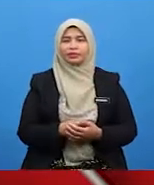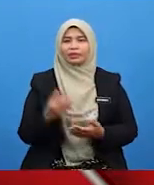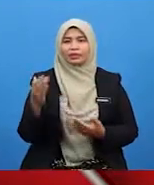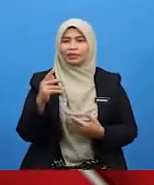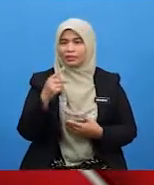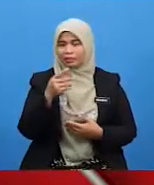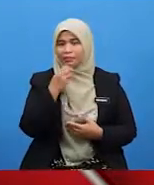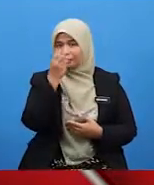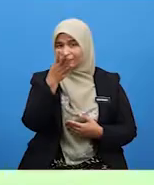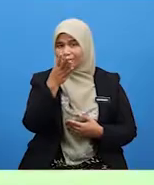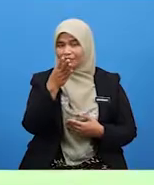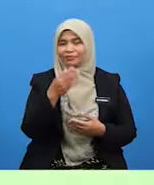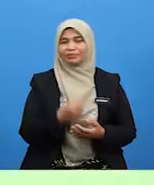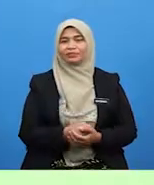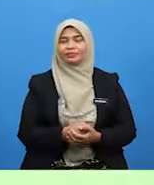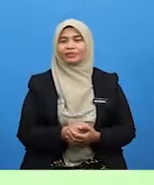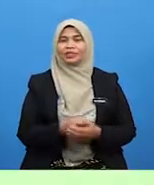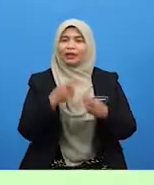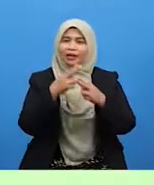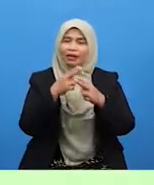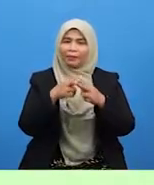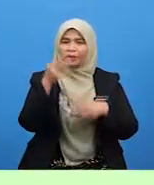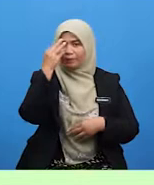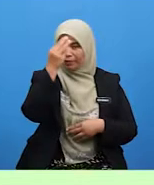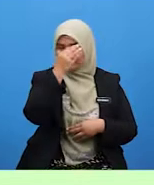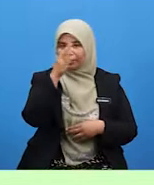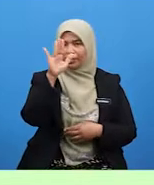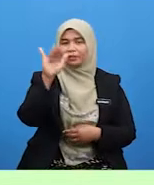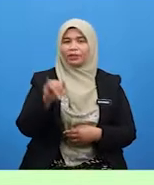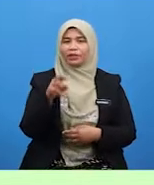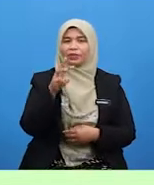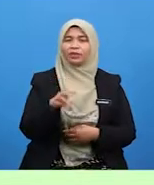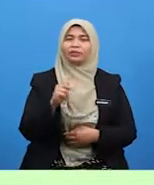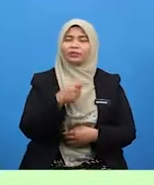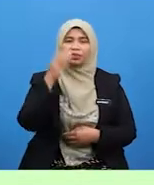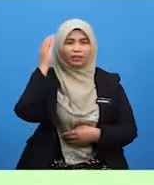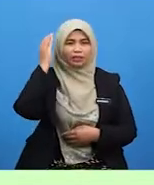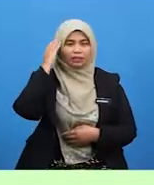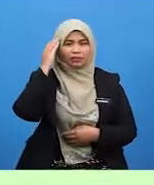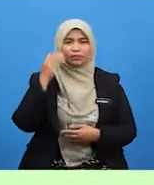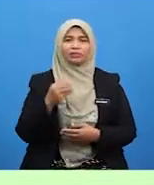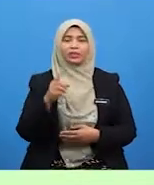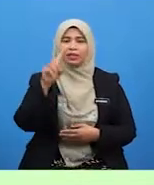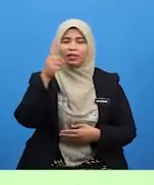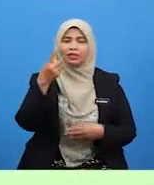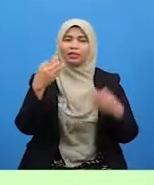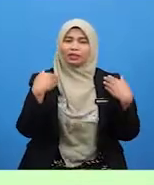sebut bersama-sama Ustaz nama malaikat yang wajib kita ketahui. Hanya